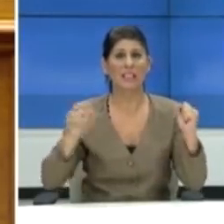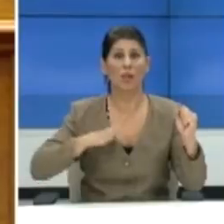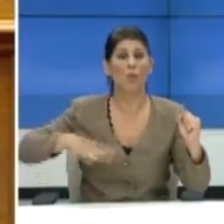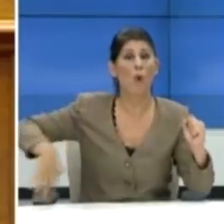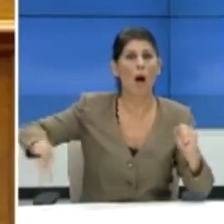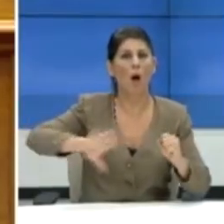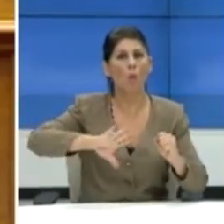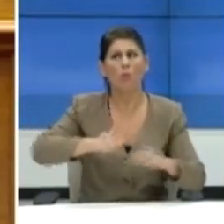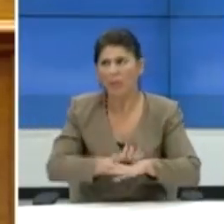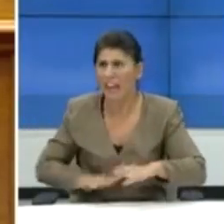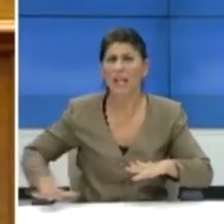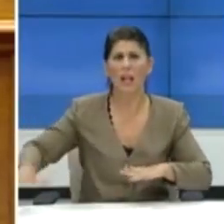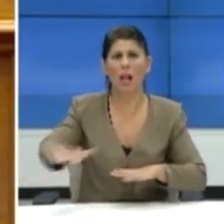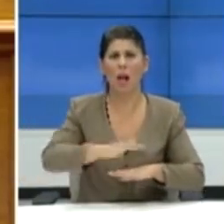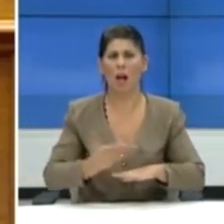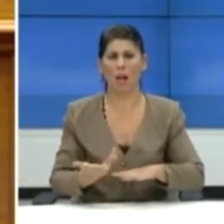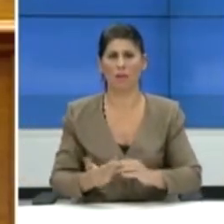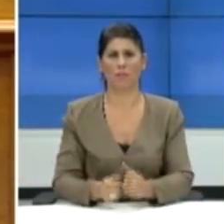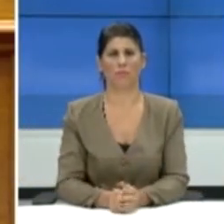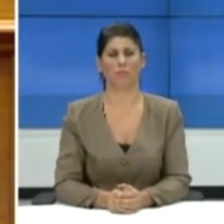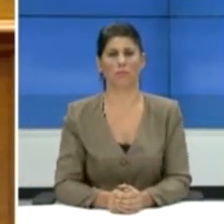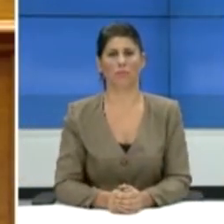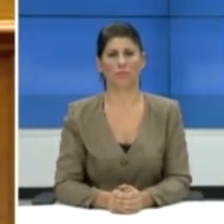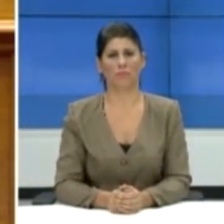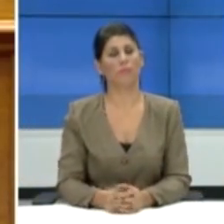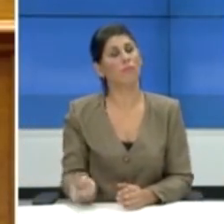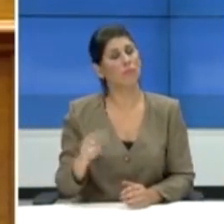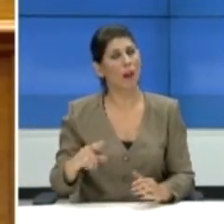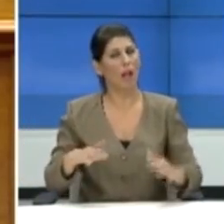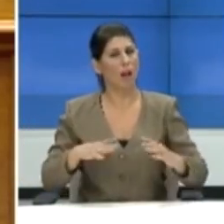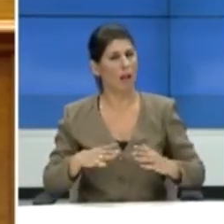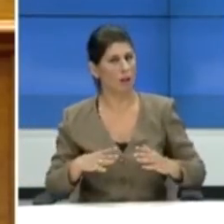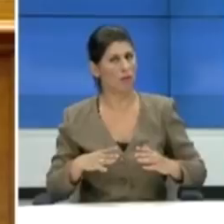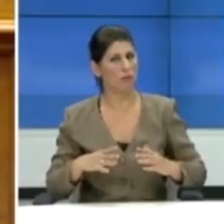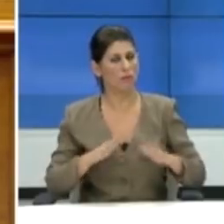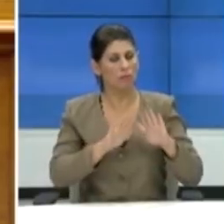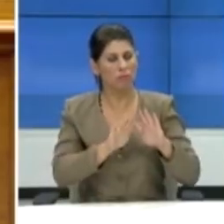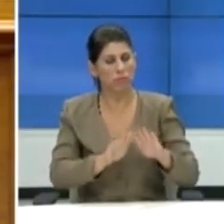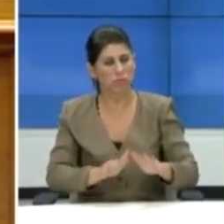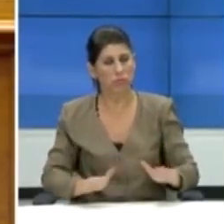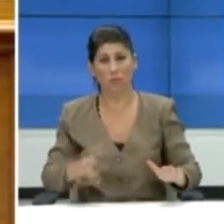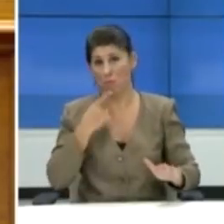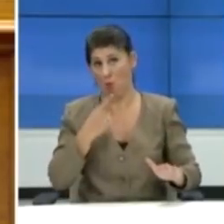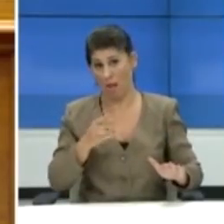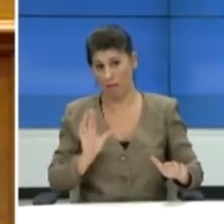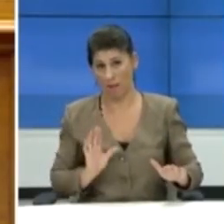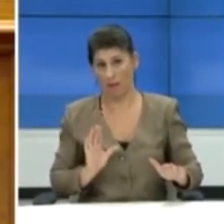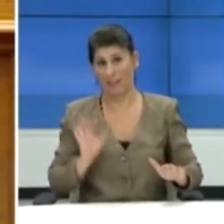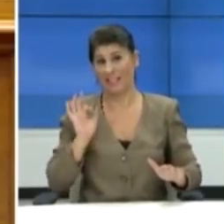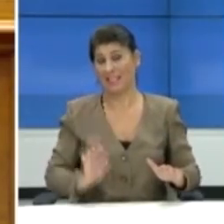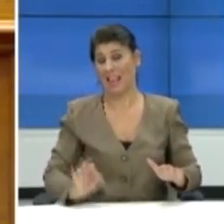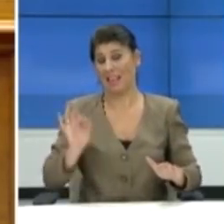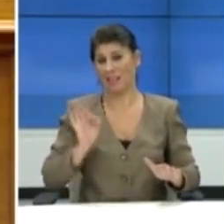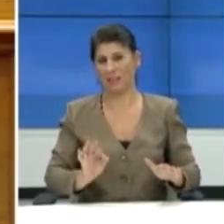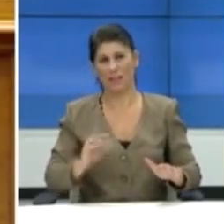λαού συνολικά. Όσο για τη χαλαρότητα και τον εφησυχασμό που επικαλείστε κάθε τρεις και